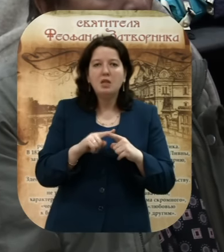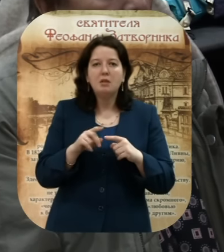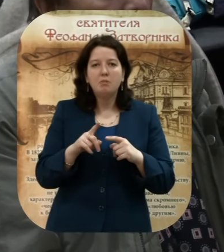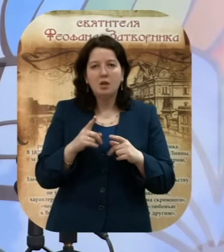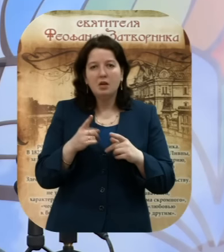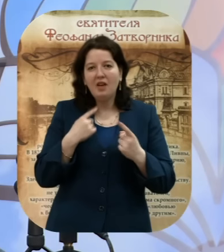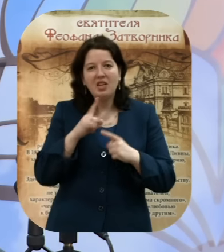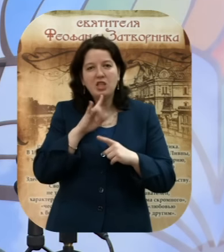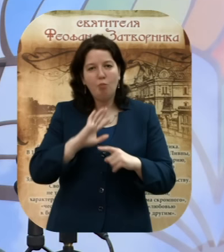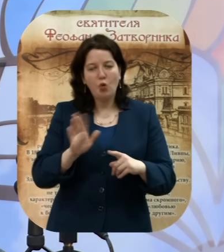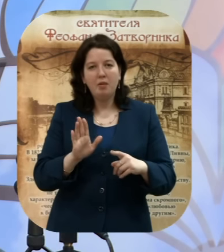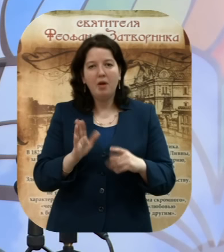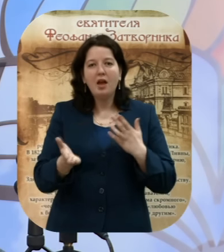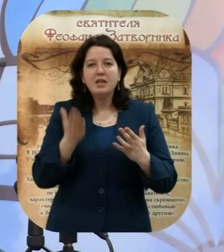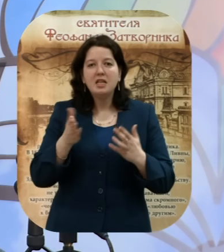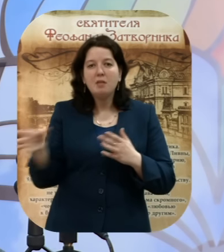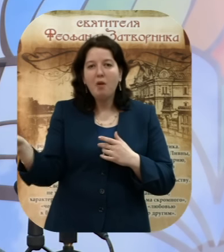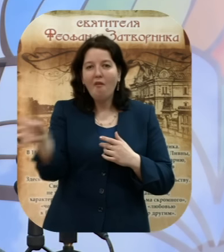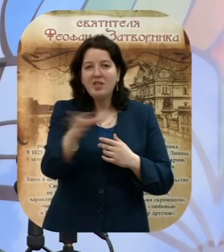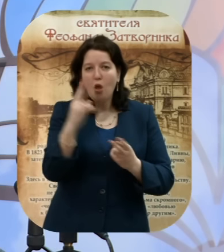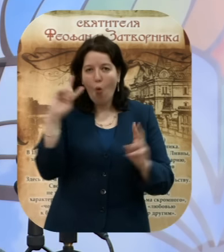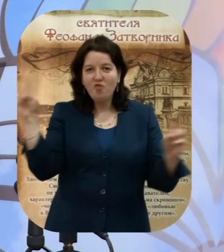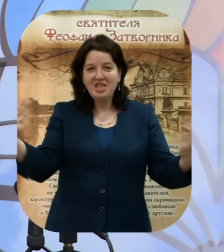будем. Если бы все увидели: